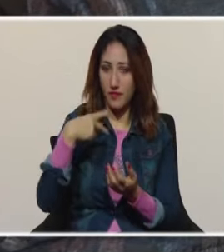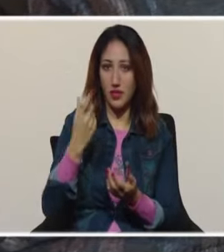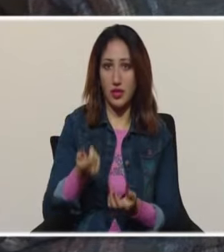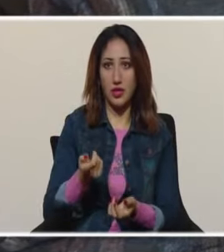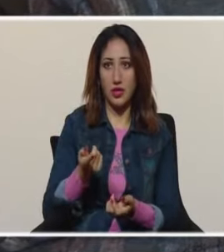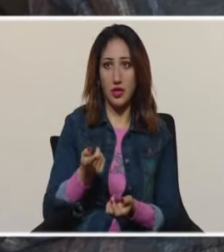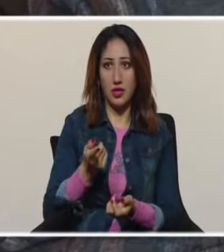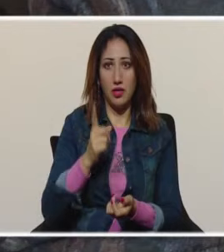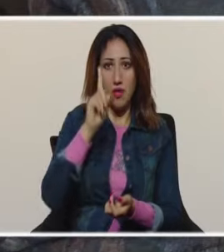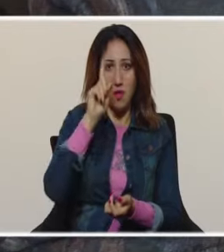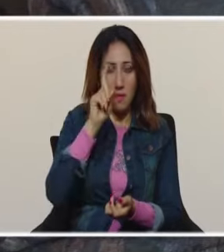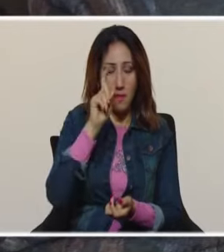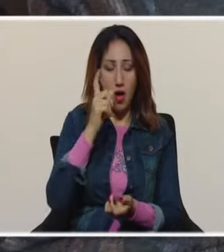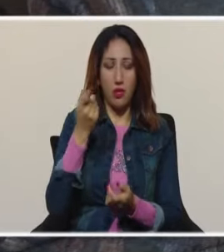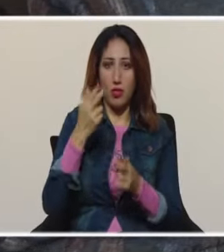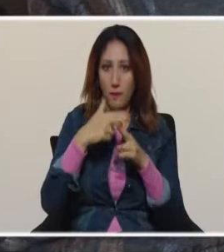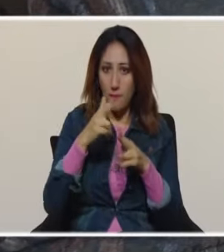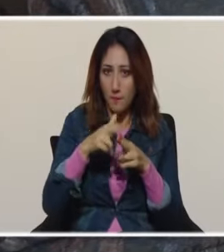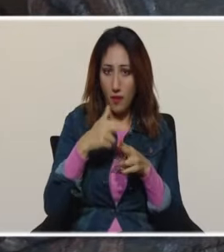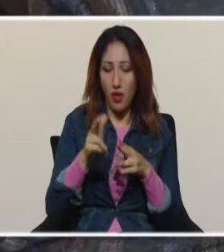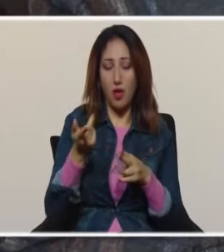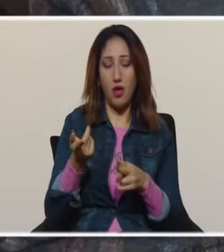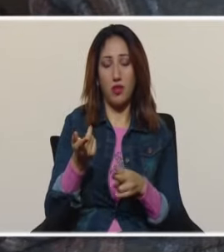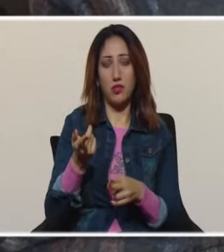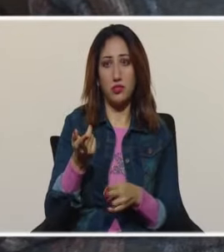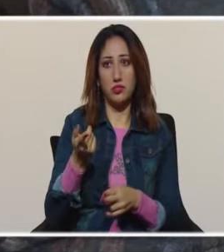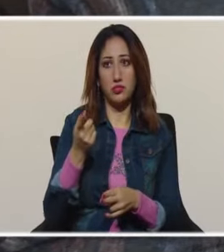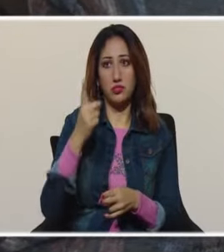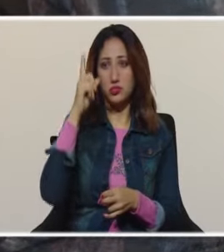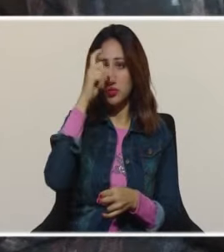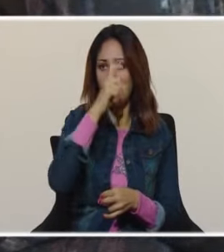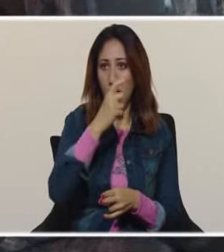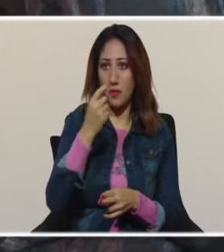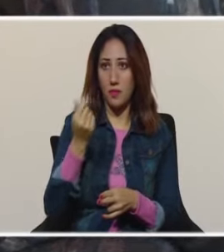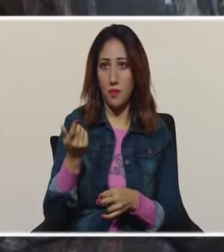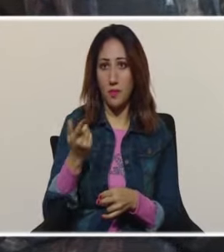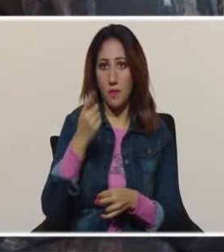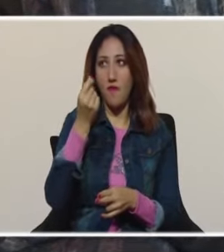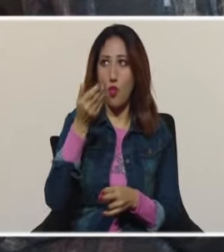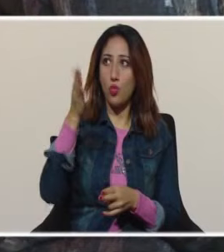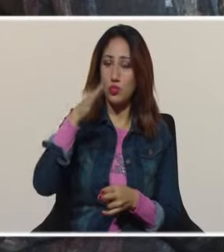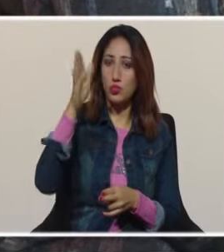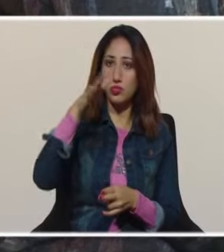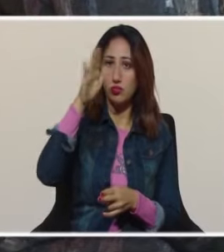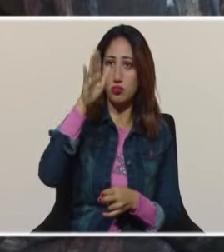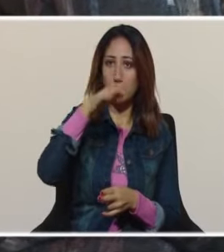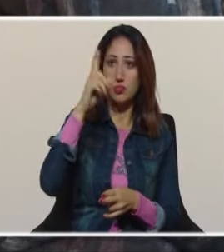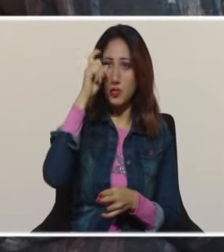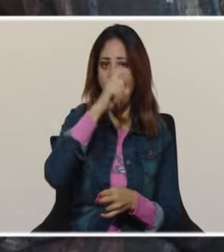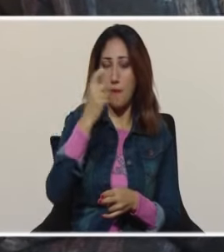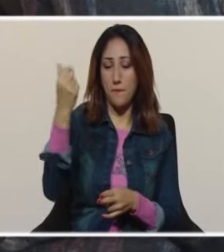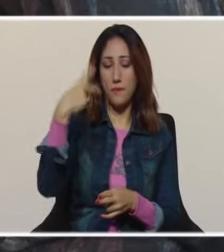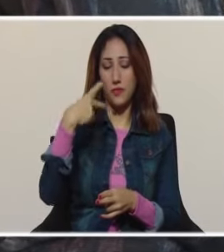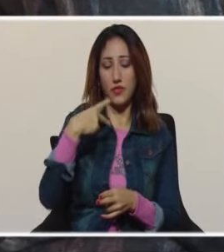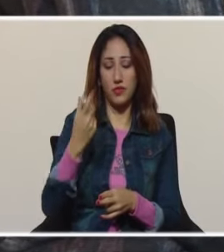الايجار 750، عليا فيها اللي يجي حاجه و20,000 جنيه بسبب التراكم. طبعا سبتها عشان انا